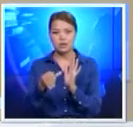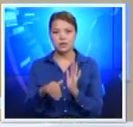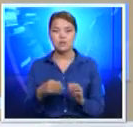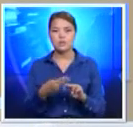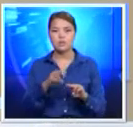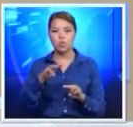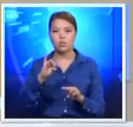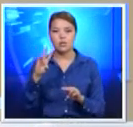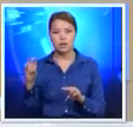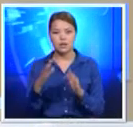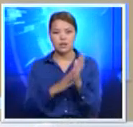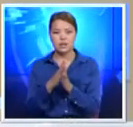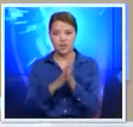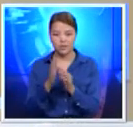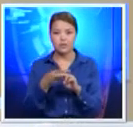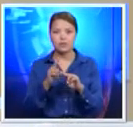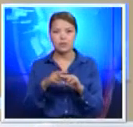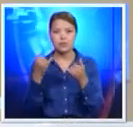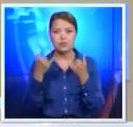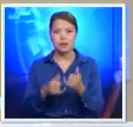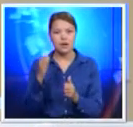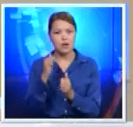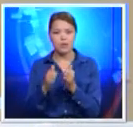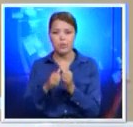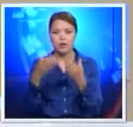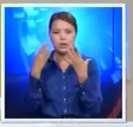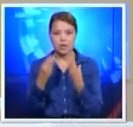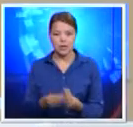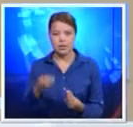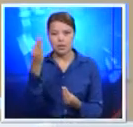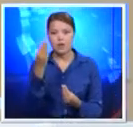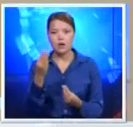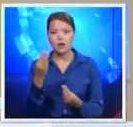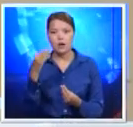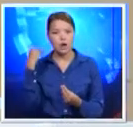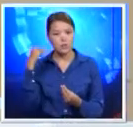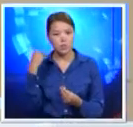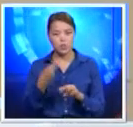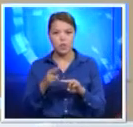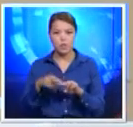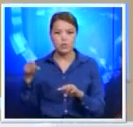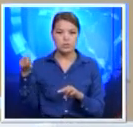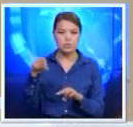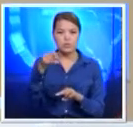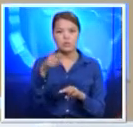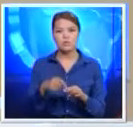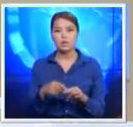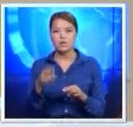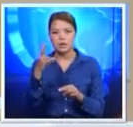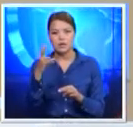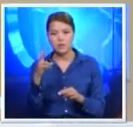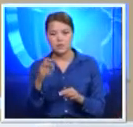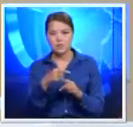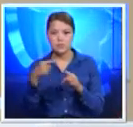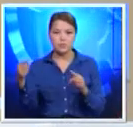тонны шөпті әкелу үшін де біз күніге Ақтөбе бағытынан бері қарай 150-200-ге жуық